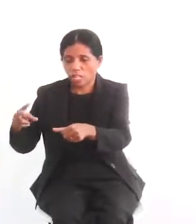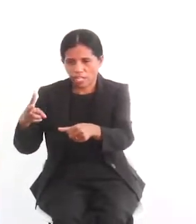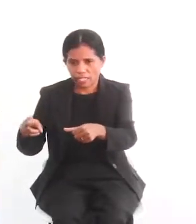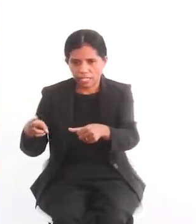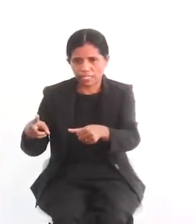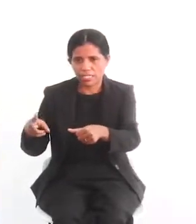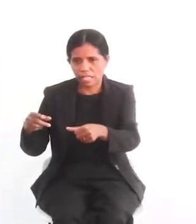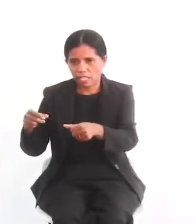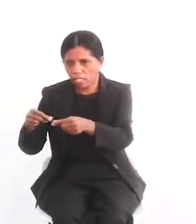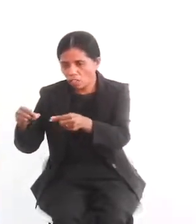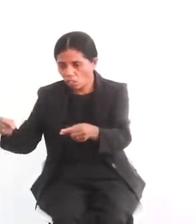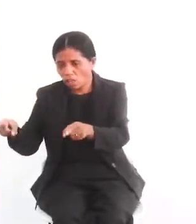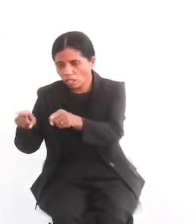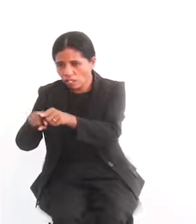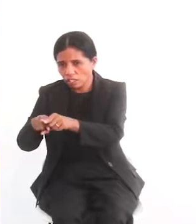Ida.